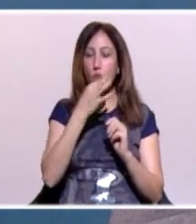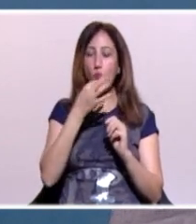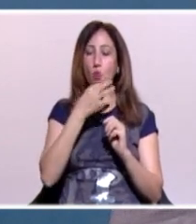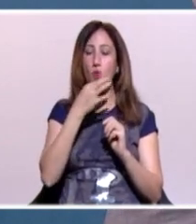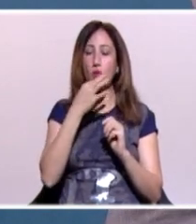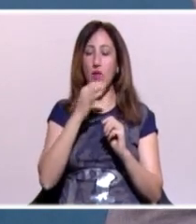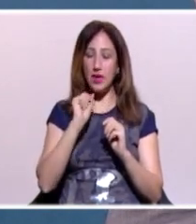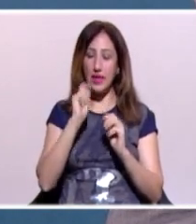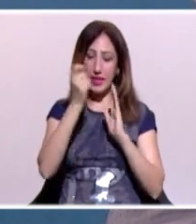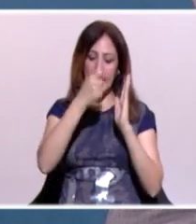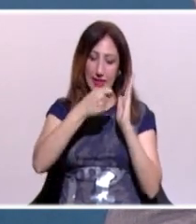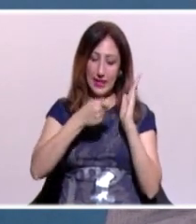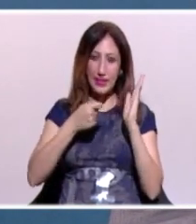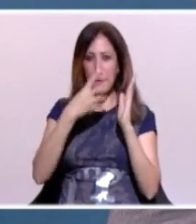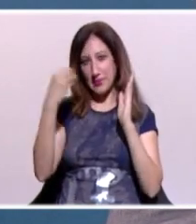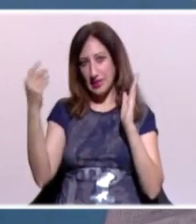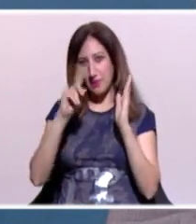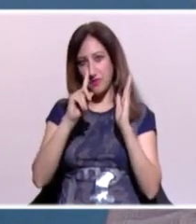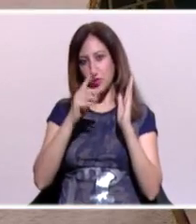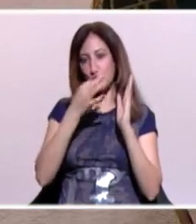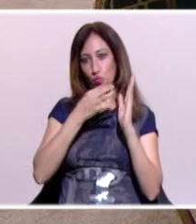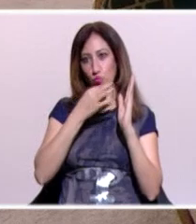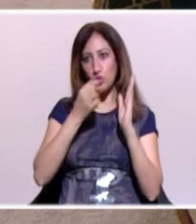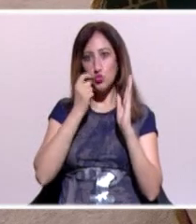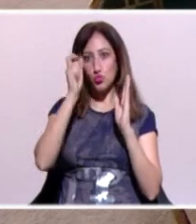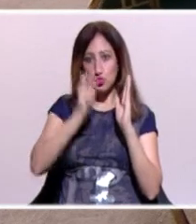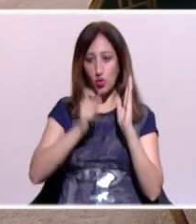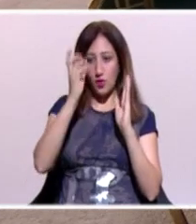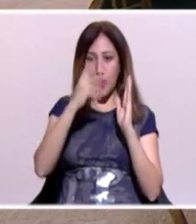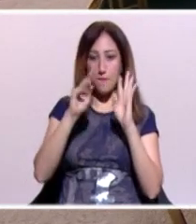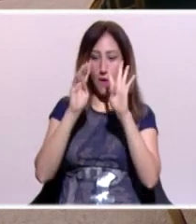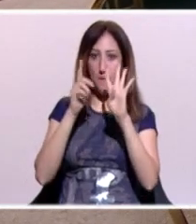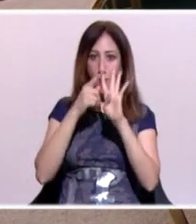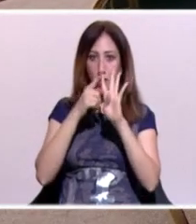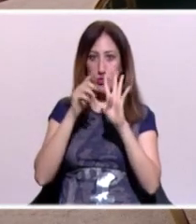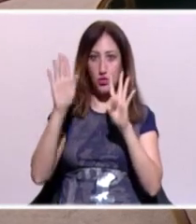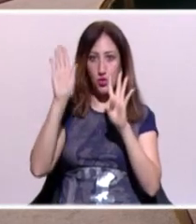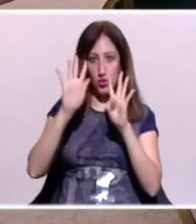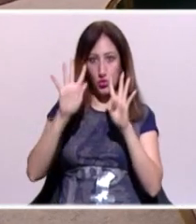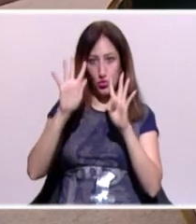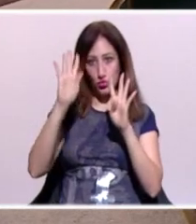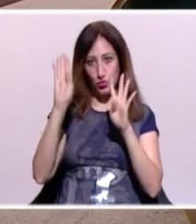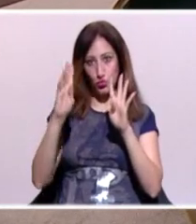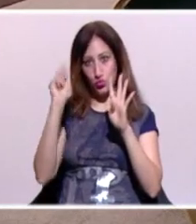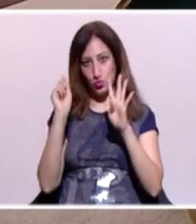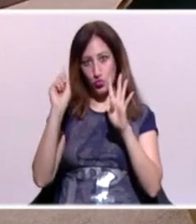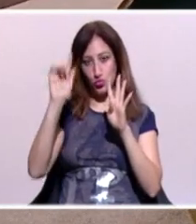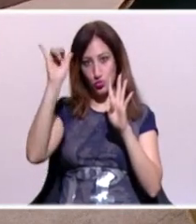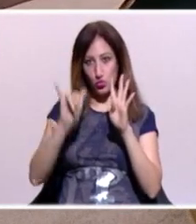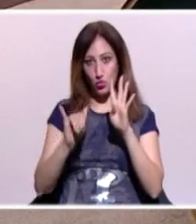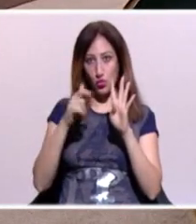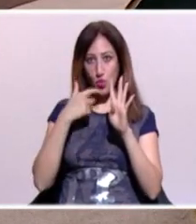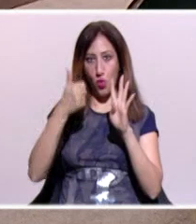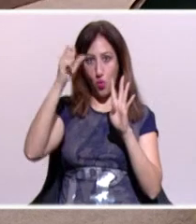حتى اللي اتكتب عنهم ما كانش كتير خالص. انت قلت لي اربع شخصيات: شكري مصطفى، ابو بكر البغدادي، اسامه بن